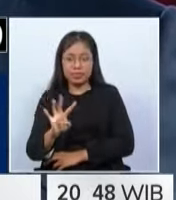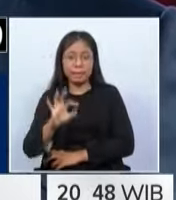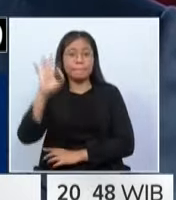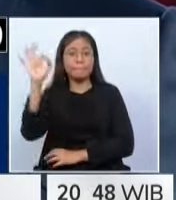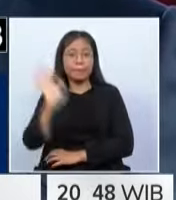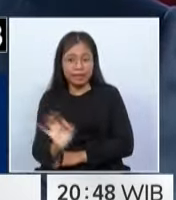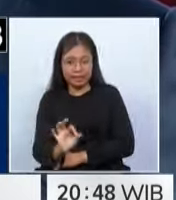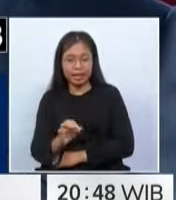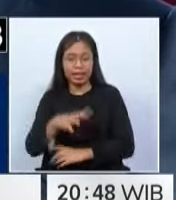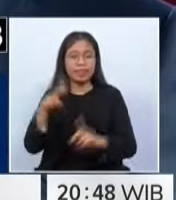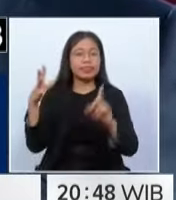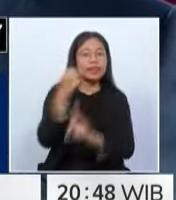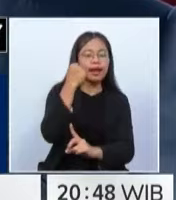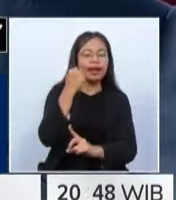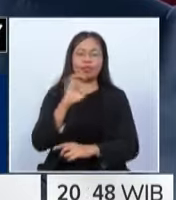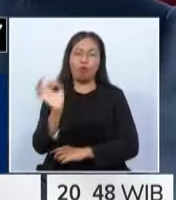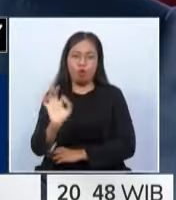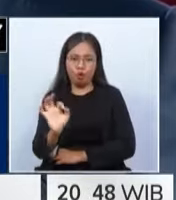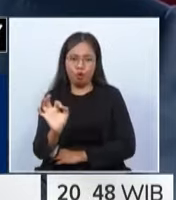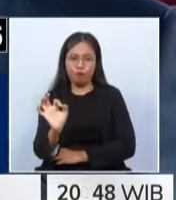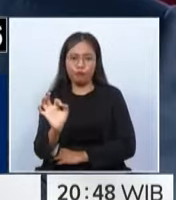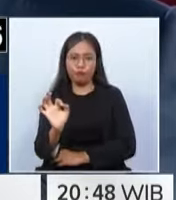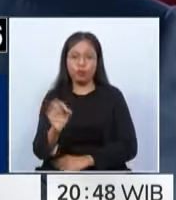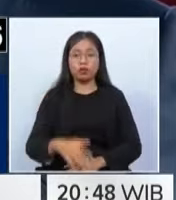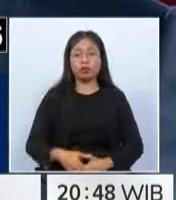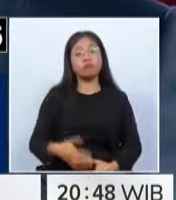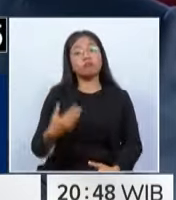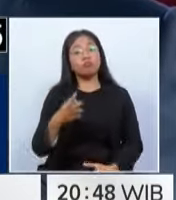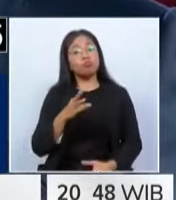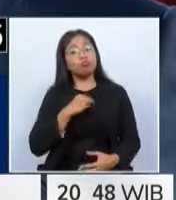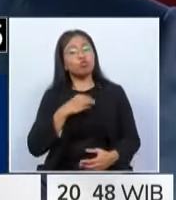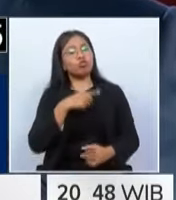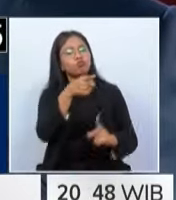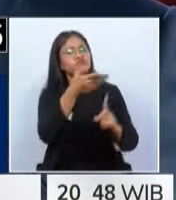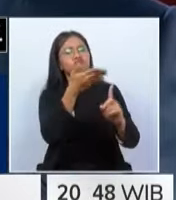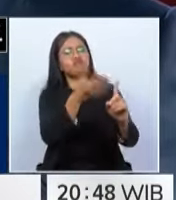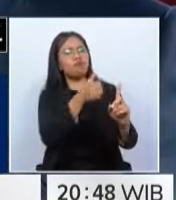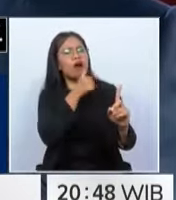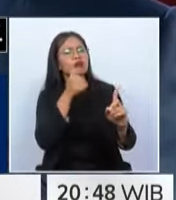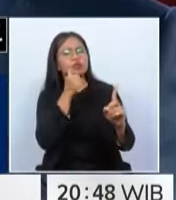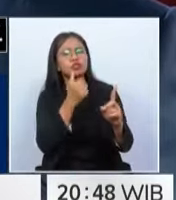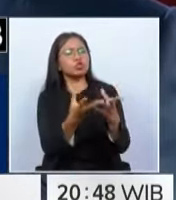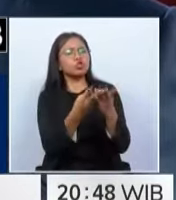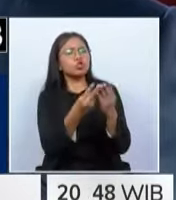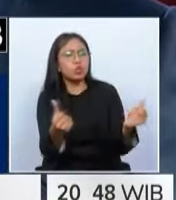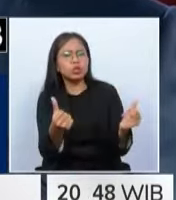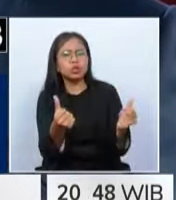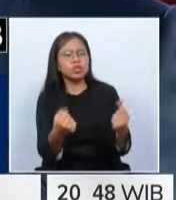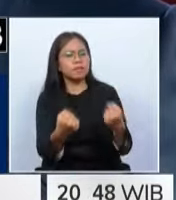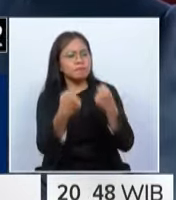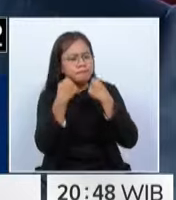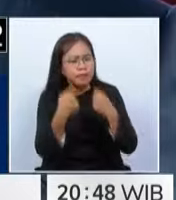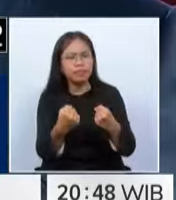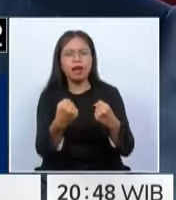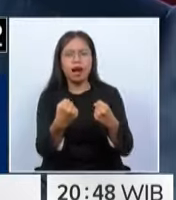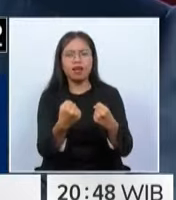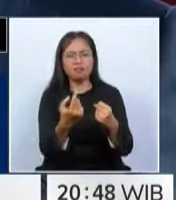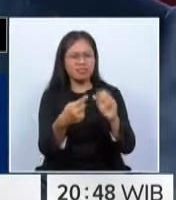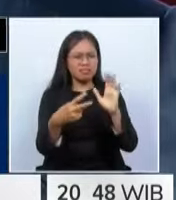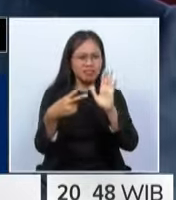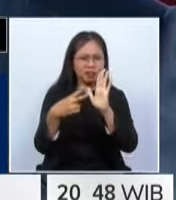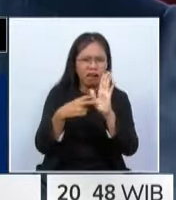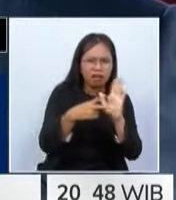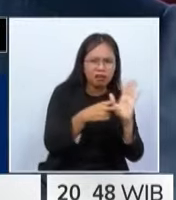saya Mas apausi ekonomi pertahanannya untuk kita bisa mengejar ketertinggalan dan